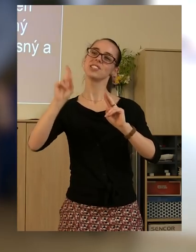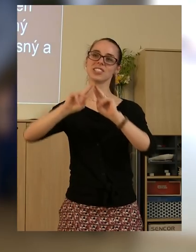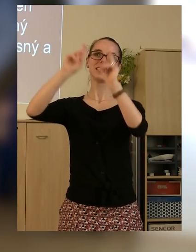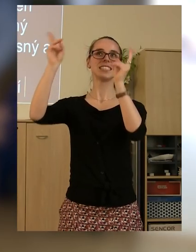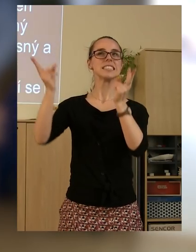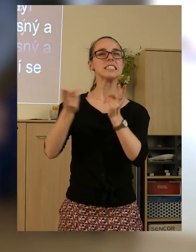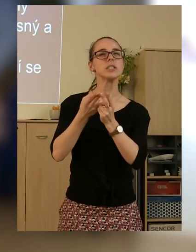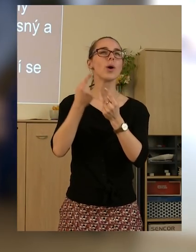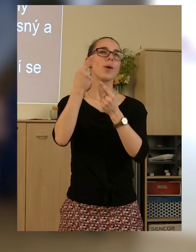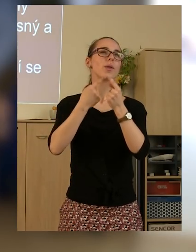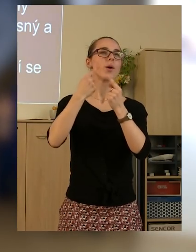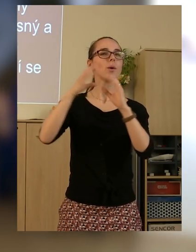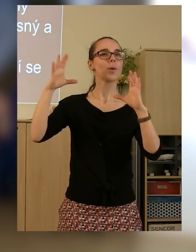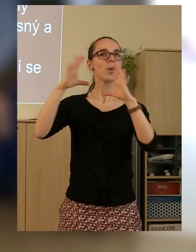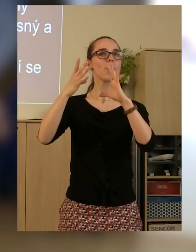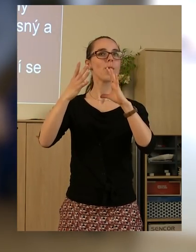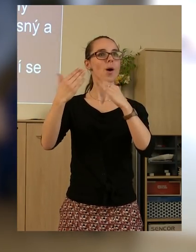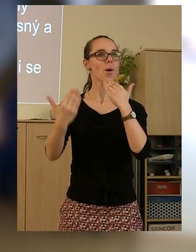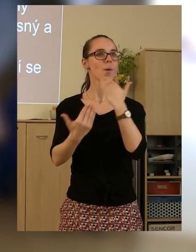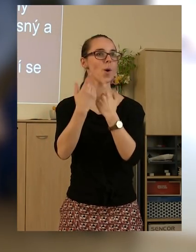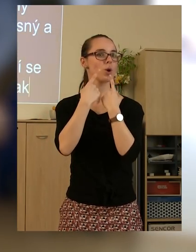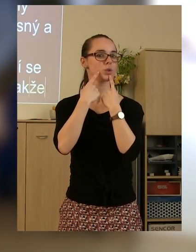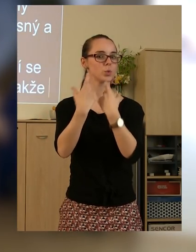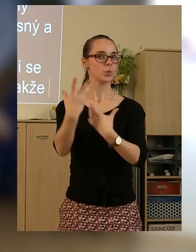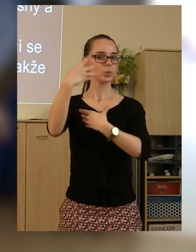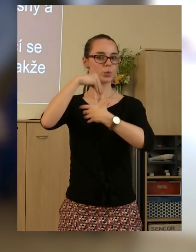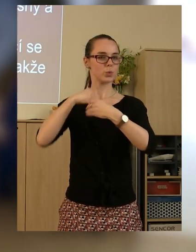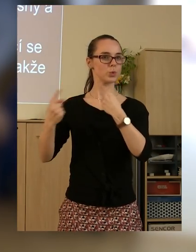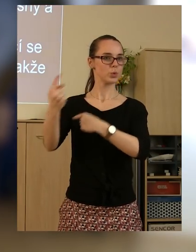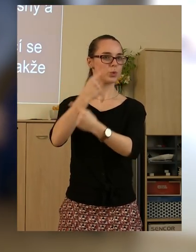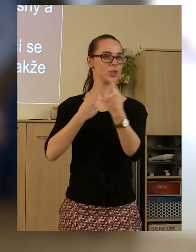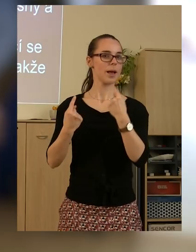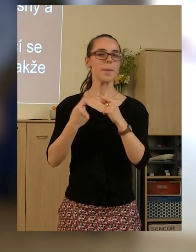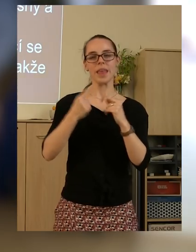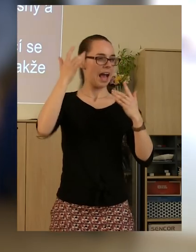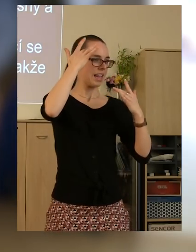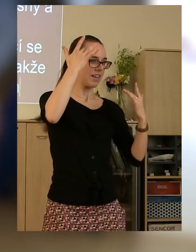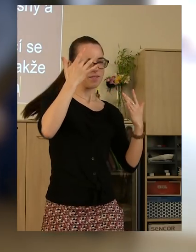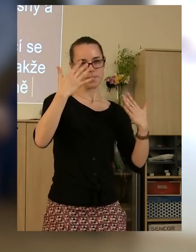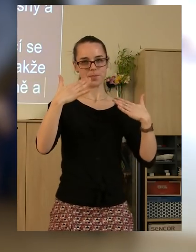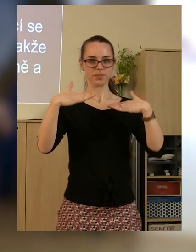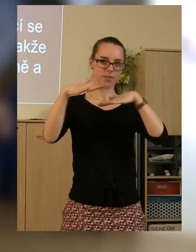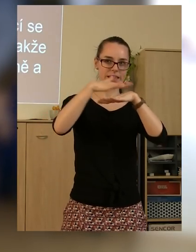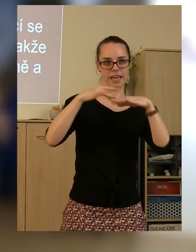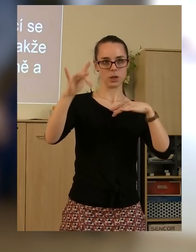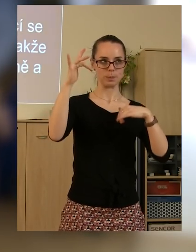duchu. Takže kdybych to řekl hodně zjednodušeně a velmi se omlouvám všem, kterých se to může